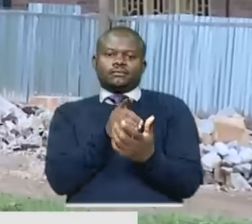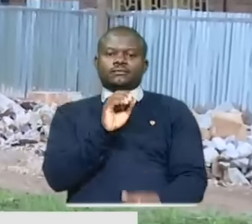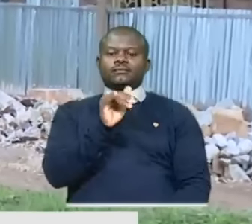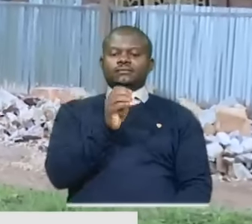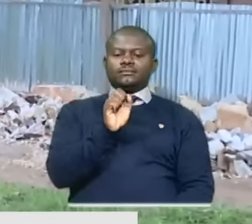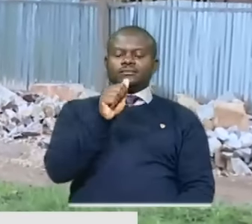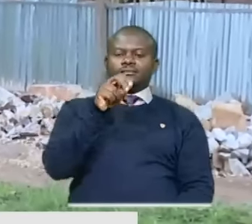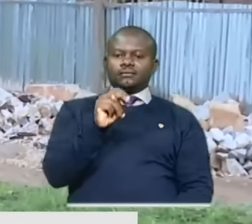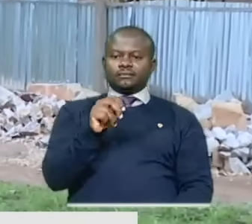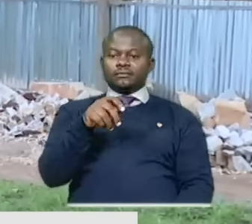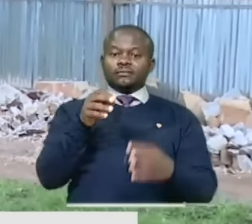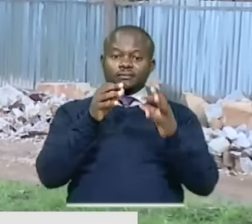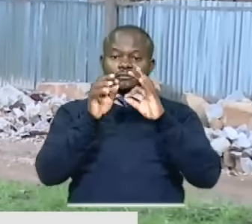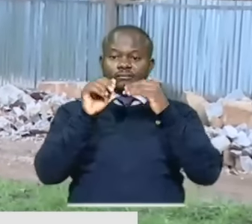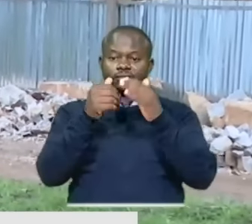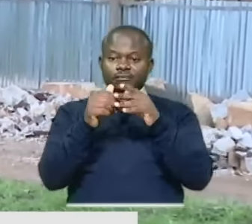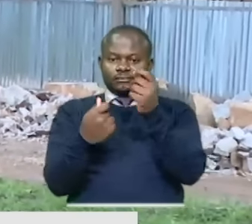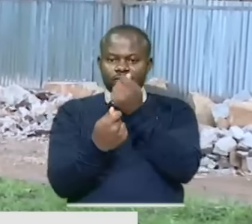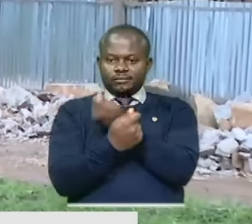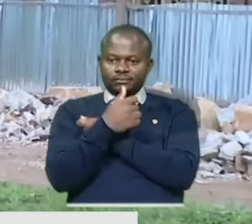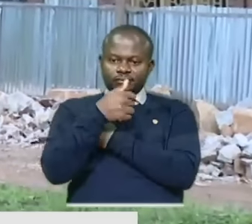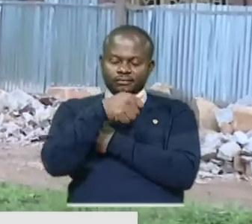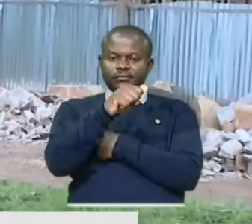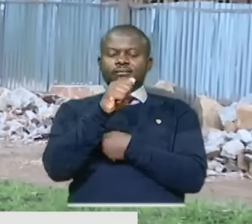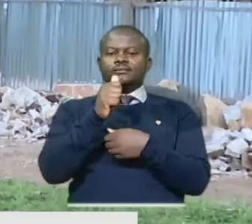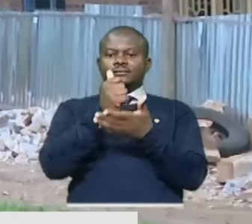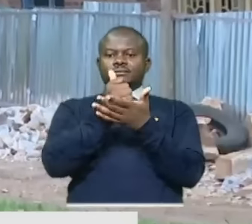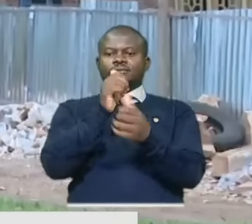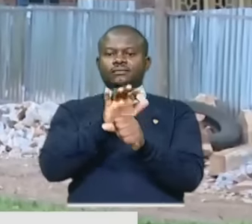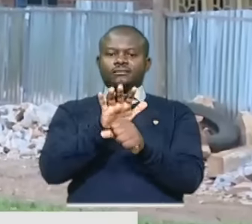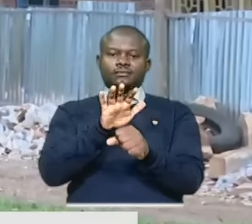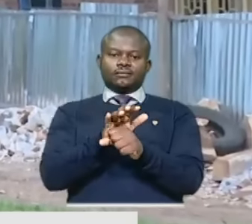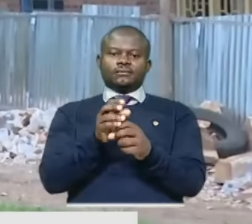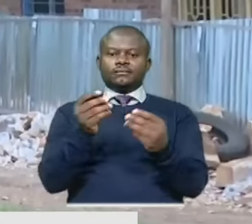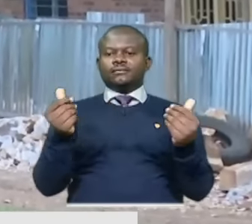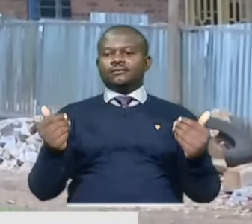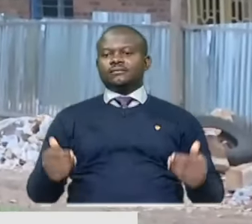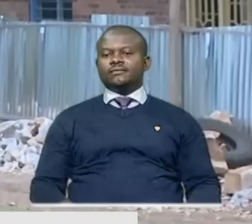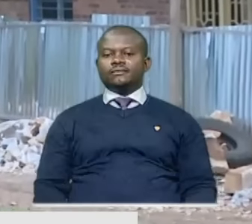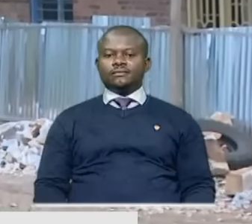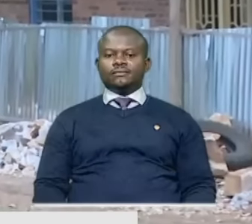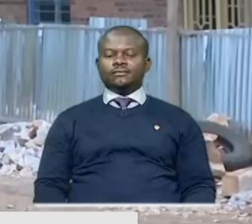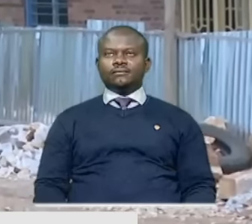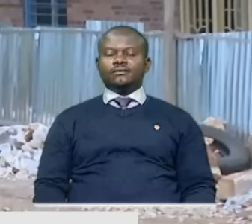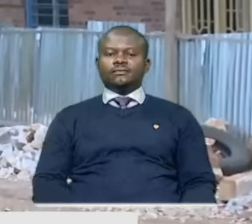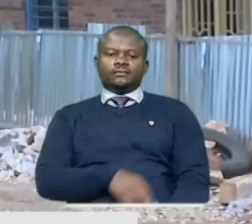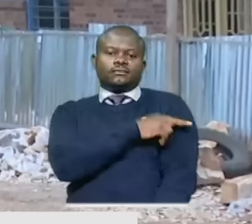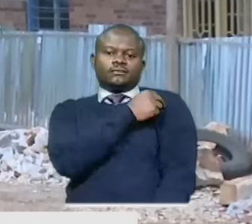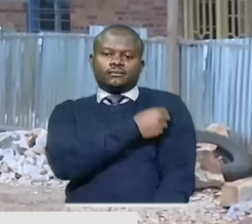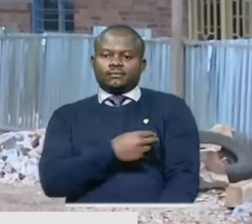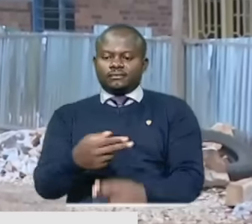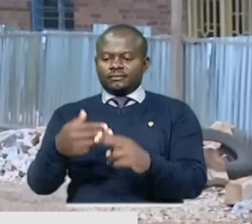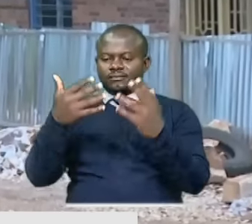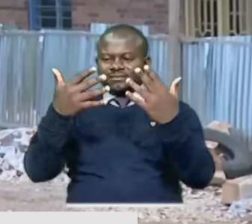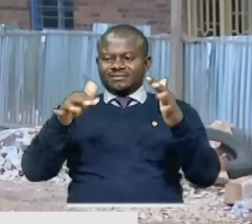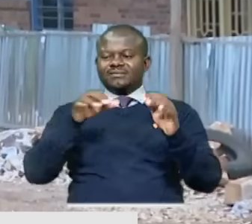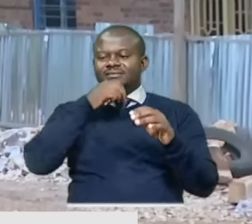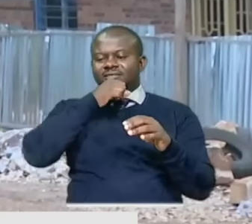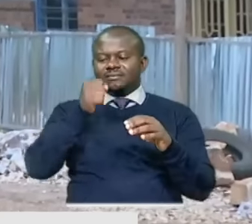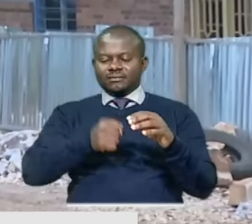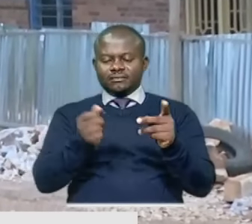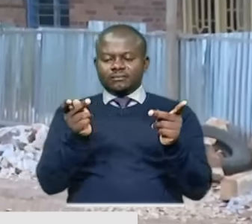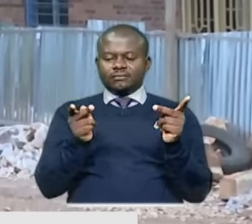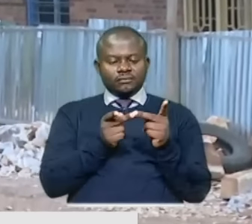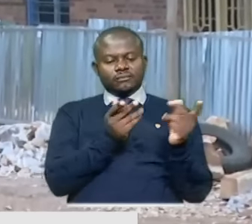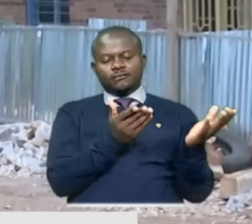Bosco nabashimangira ko kubivugurura ari cyo gisubizo kirambye cyari gikenewe. Ibitaro byari bimaze gusaza, ndetse naho